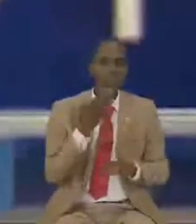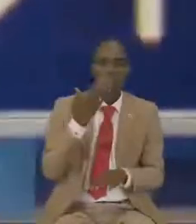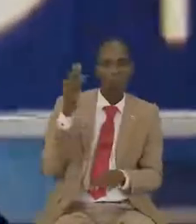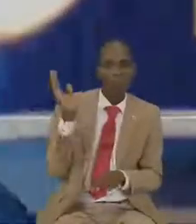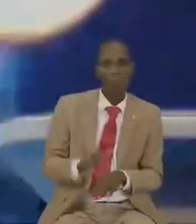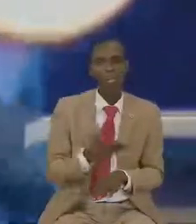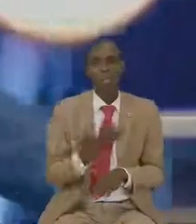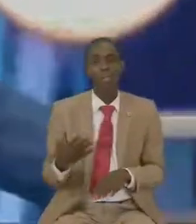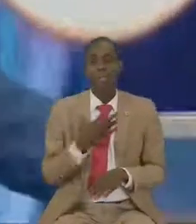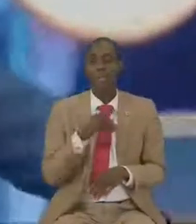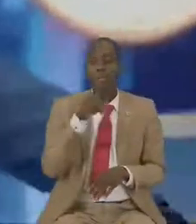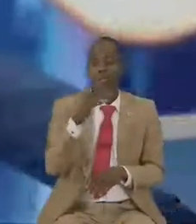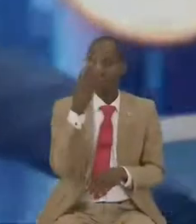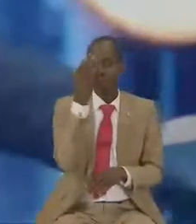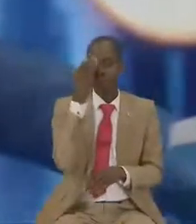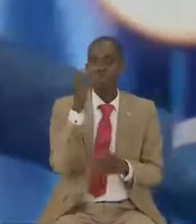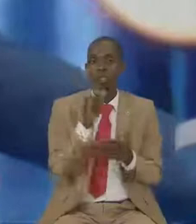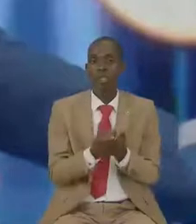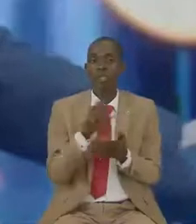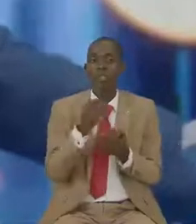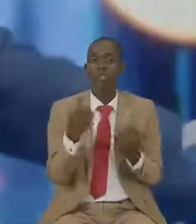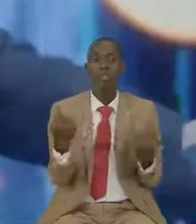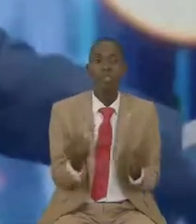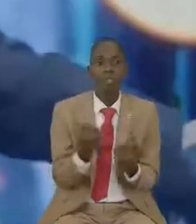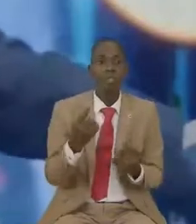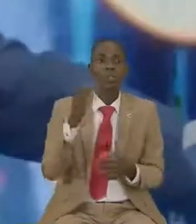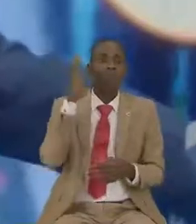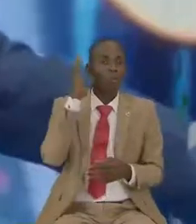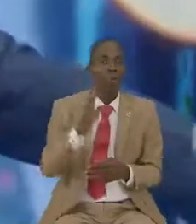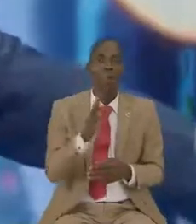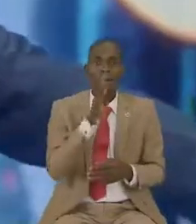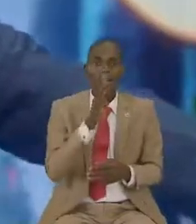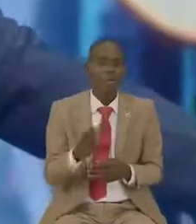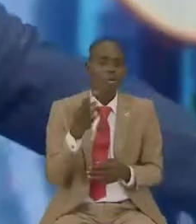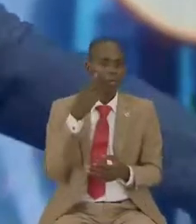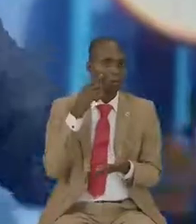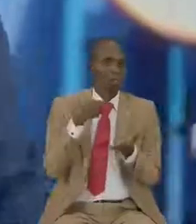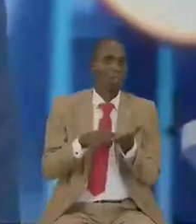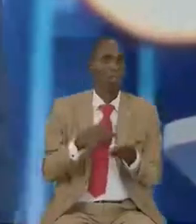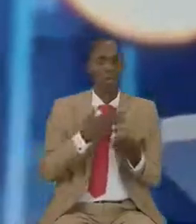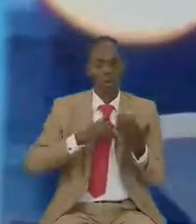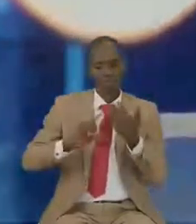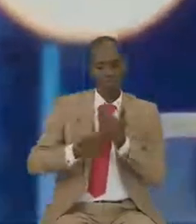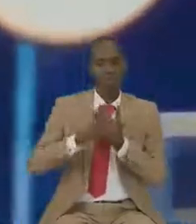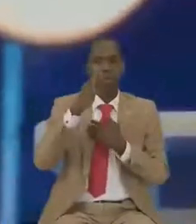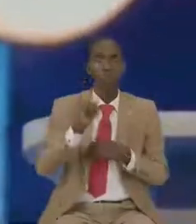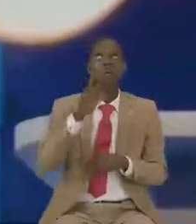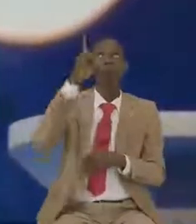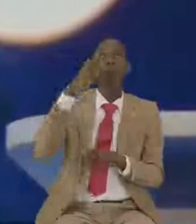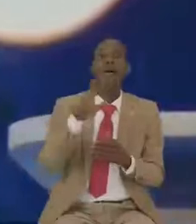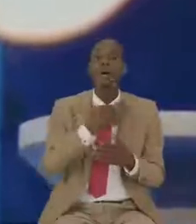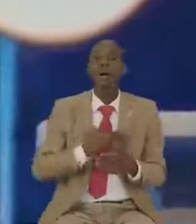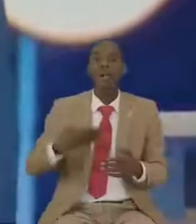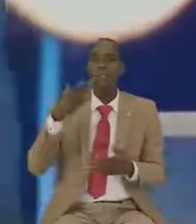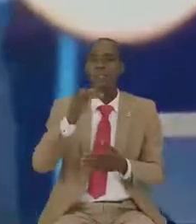Et tu sais que le péché sera reconnu et châtié par Dieu. Il